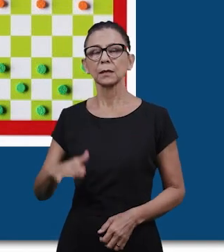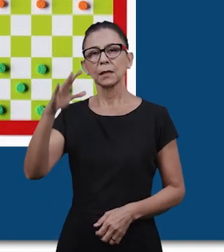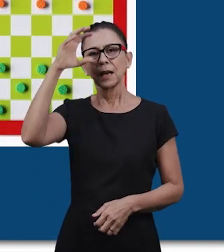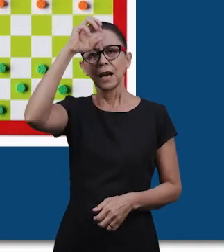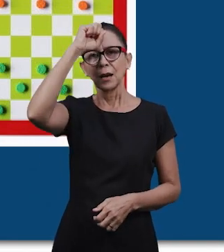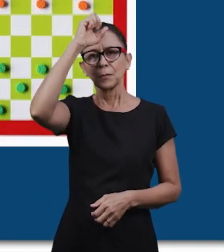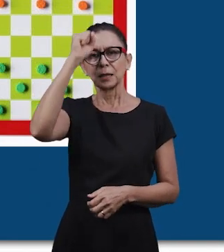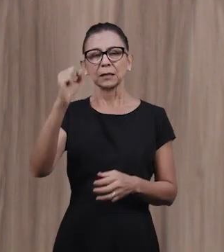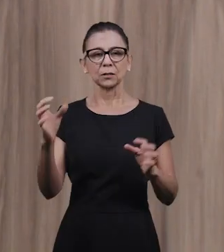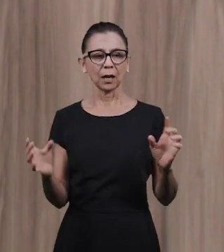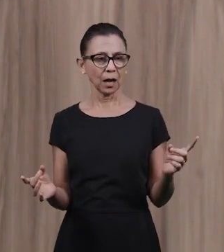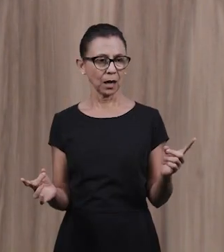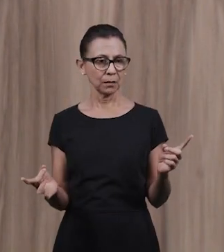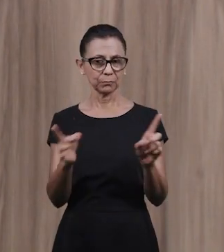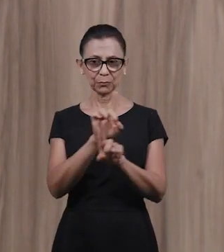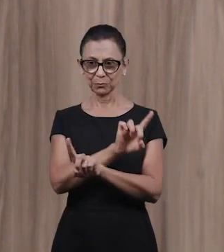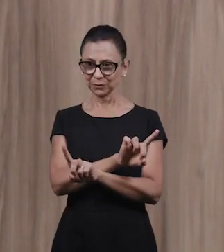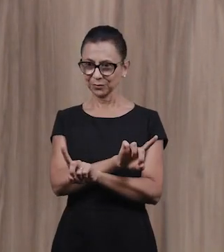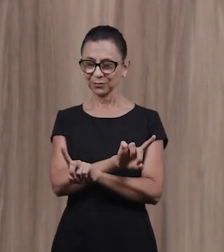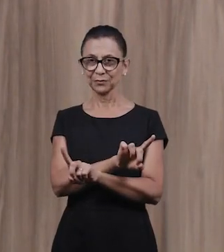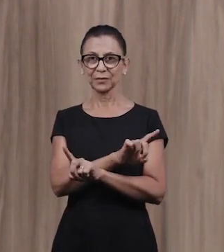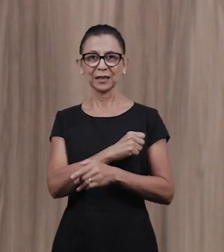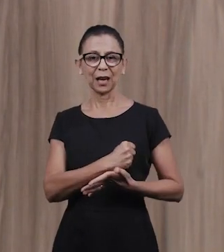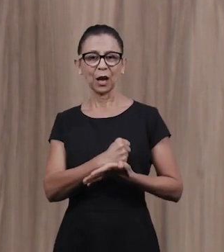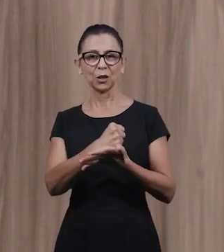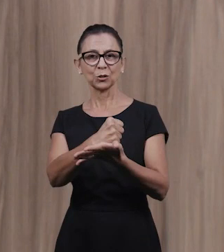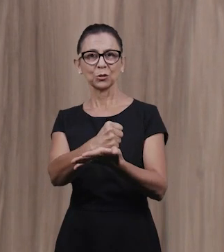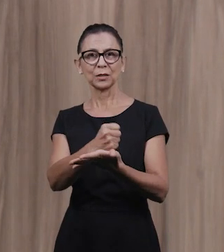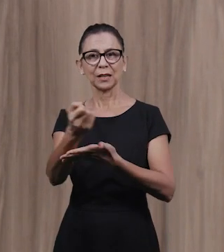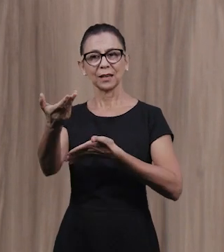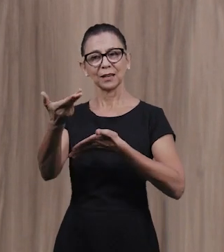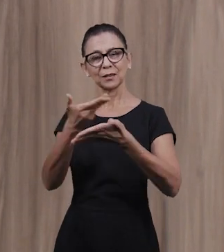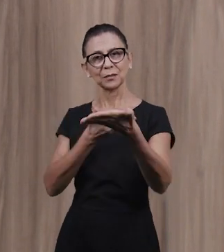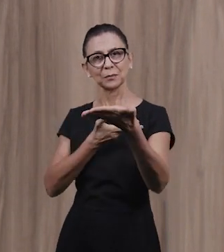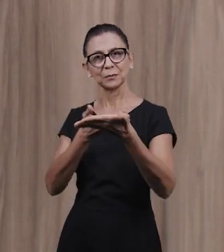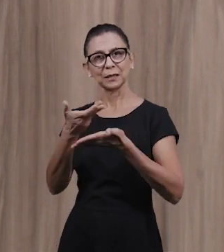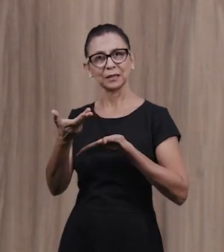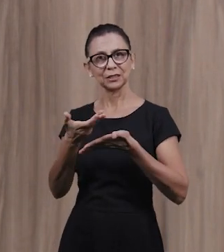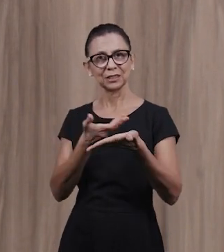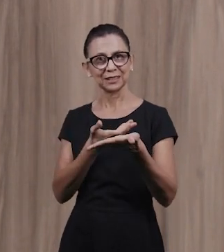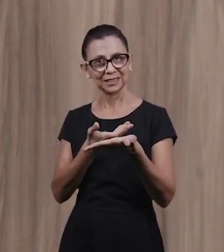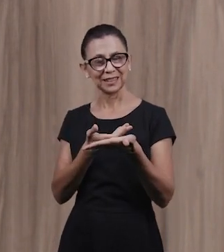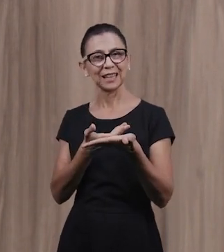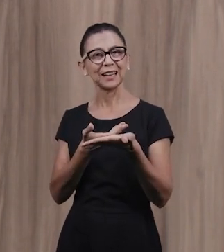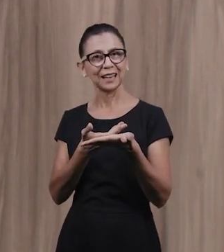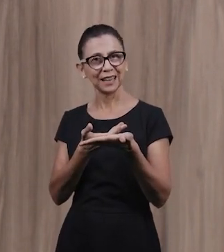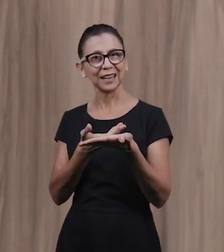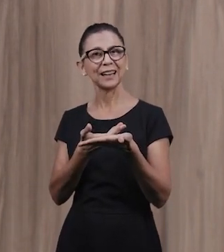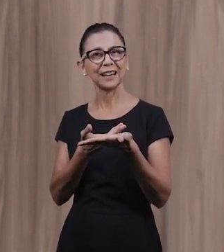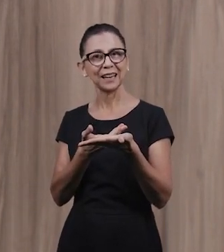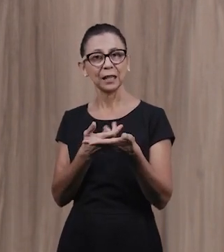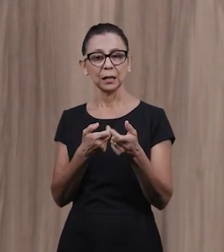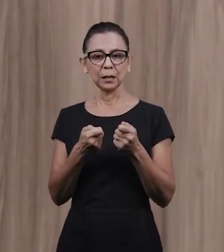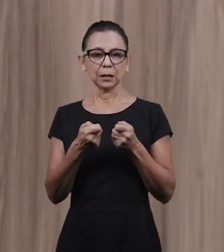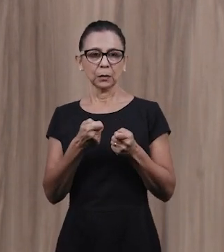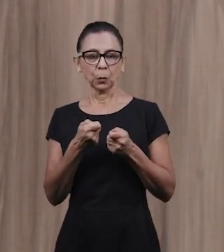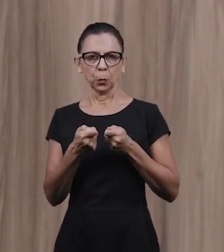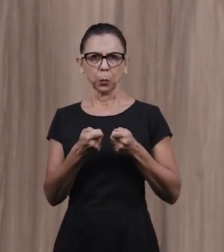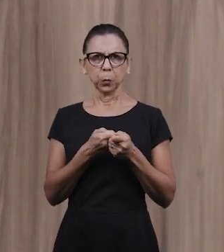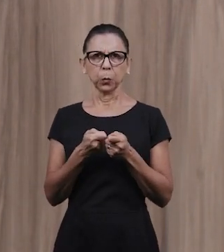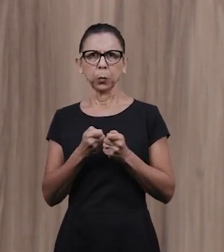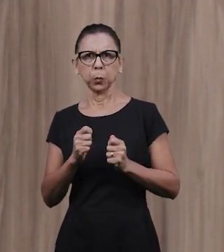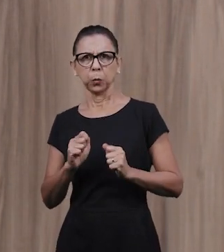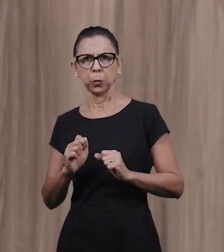monde. L'enfant, elle apprend à se mettre à la place de l'autre, à coopérer, à partager et